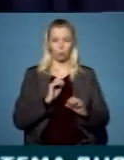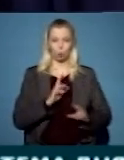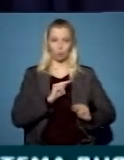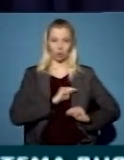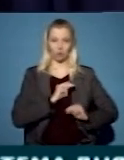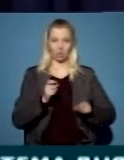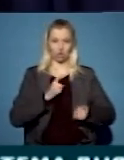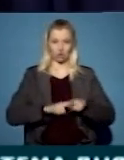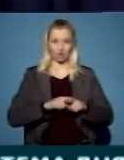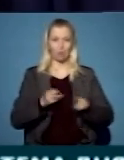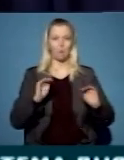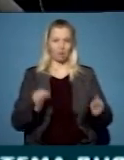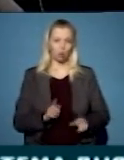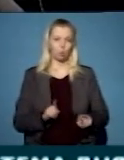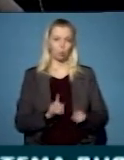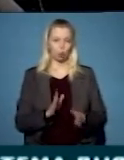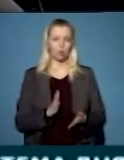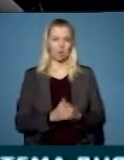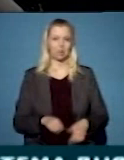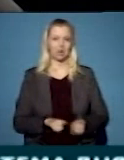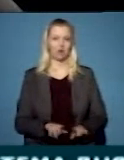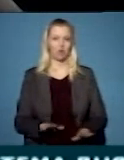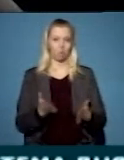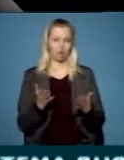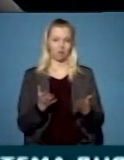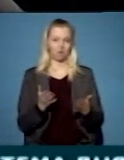швидкістю, тим менше будемо мати таких випадків.